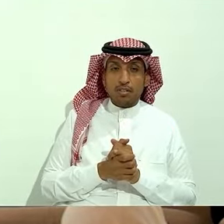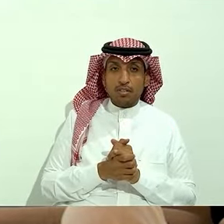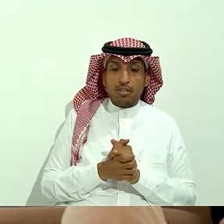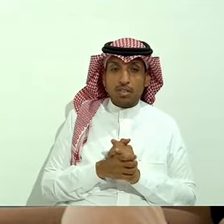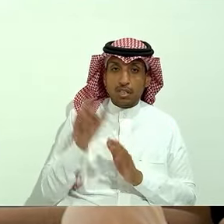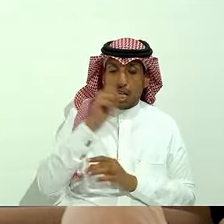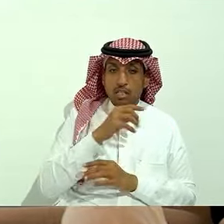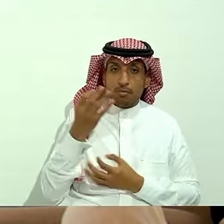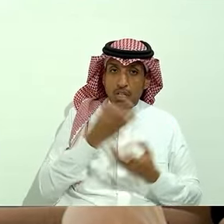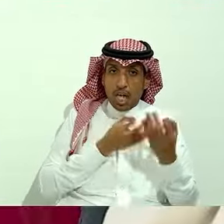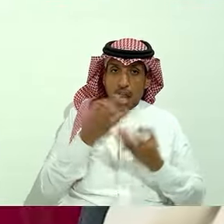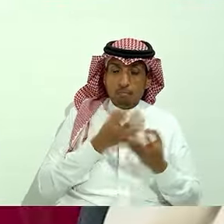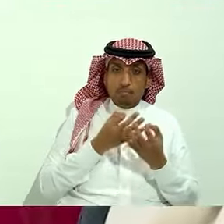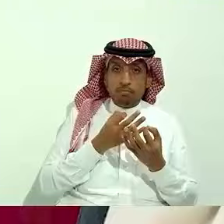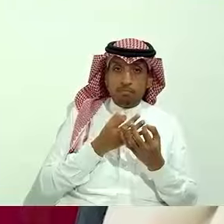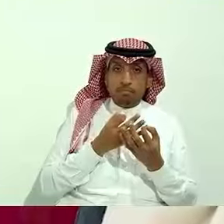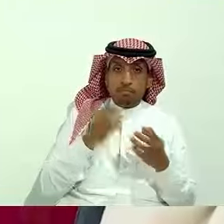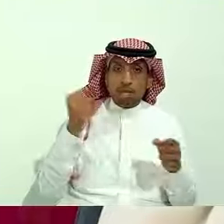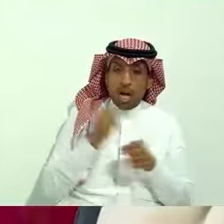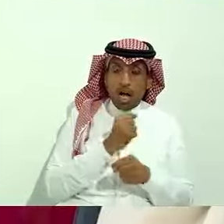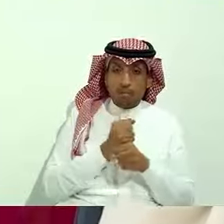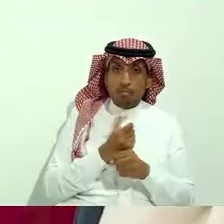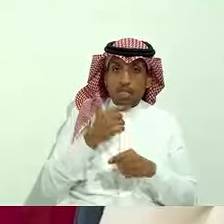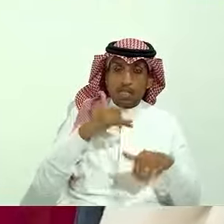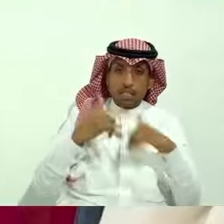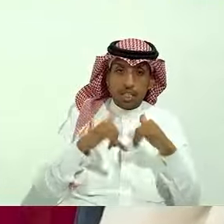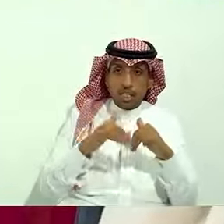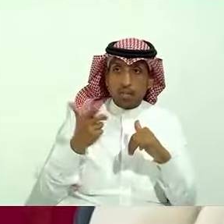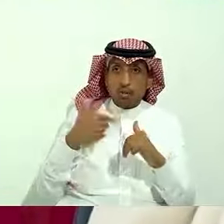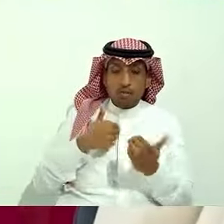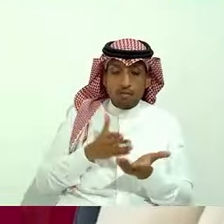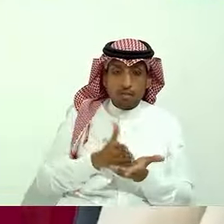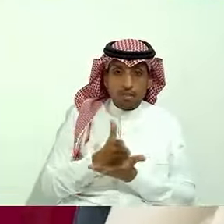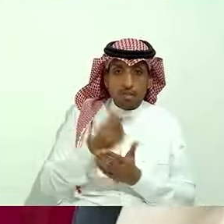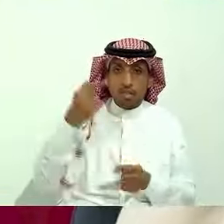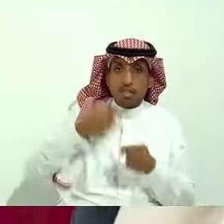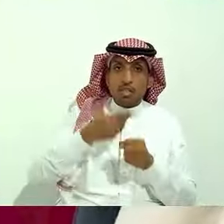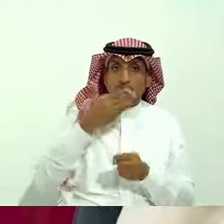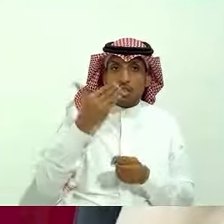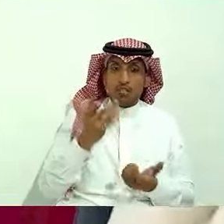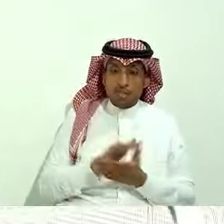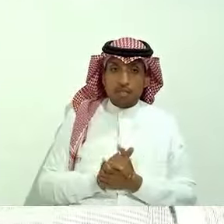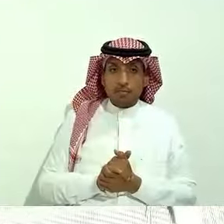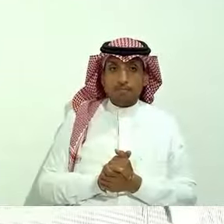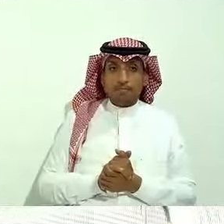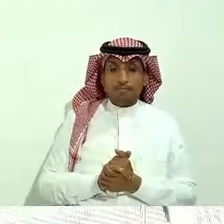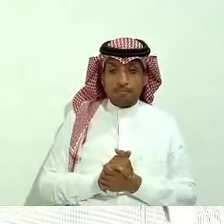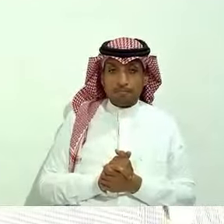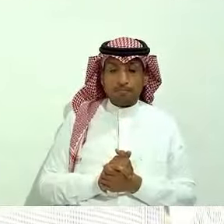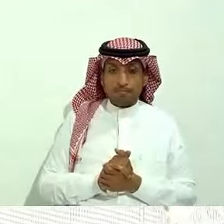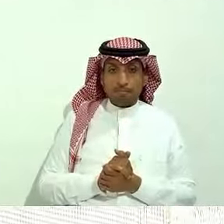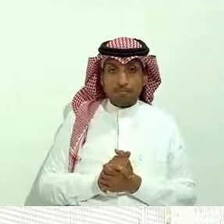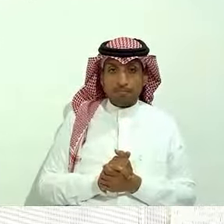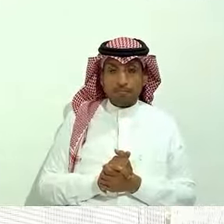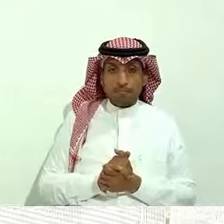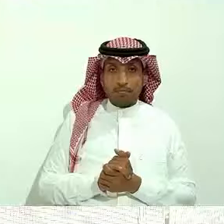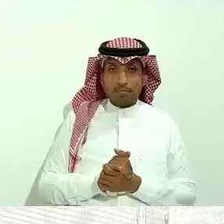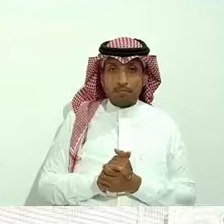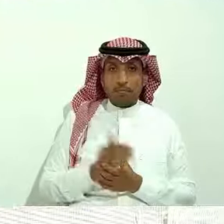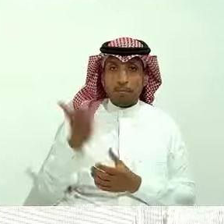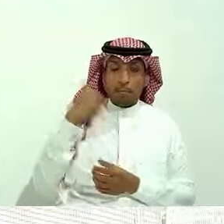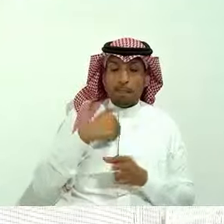عن الانسنس رود، وكيف مر من عندنا طريق البخور. على فكرة في شيء قد حكينا فيه انا